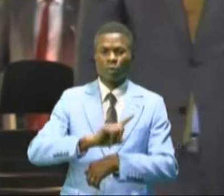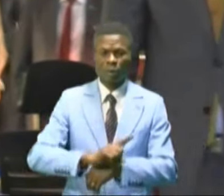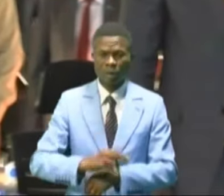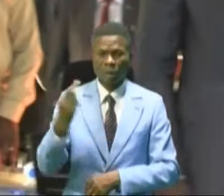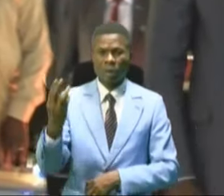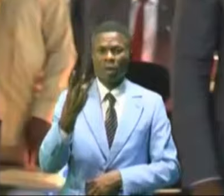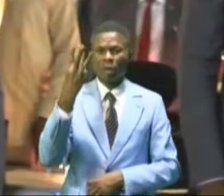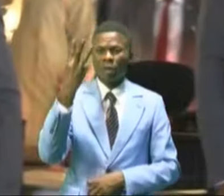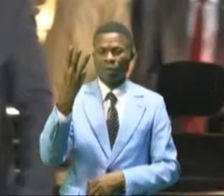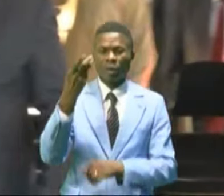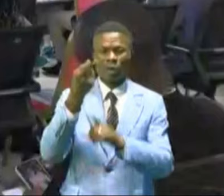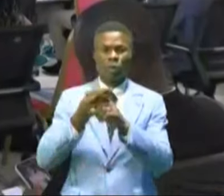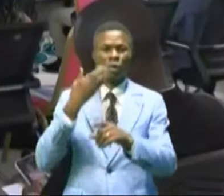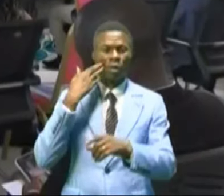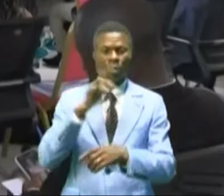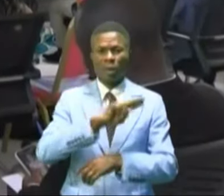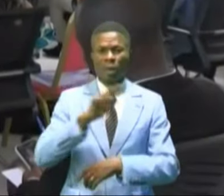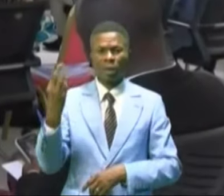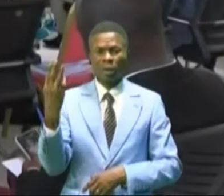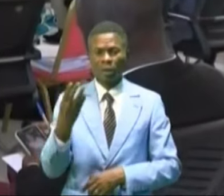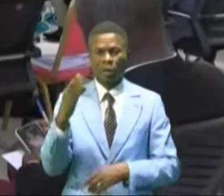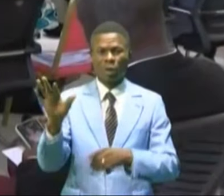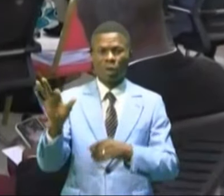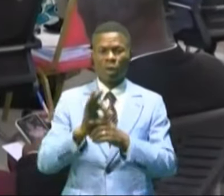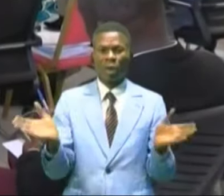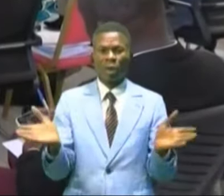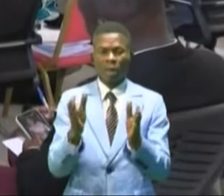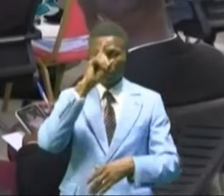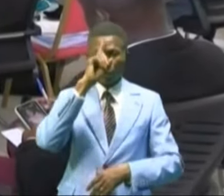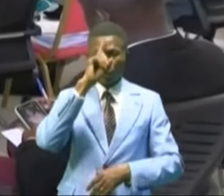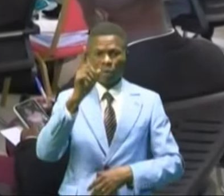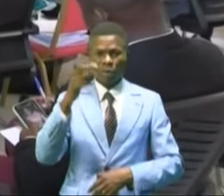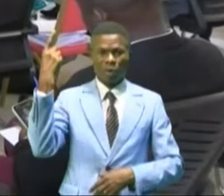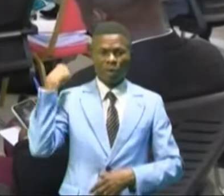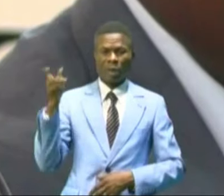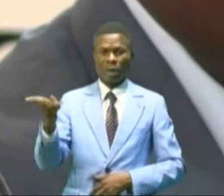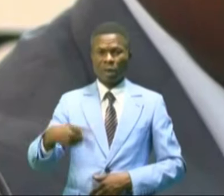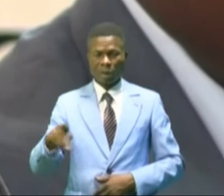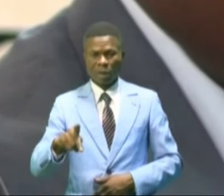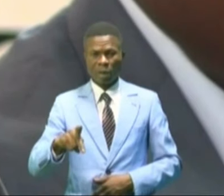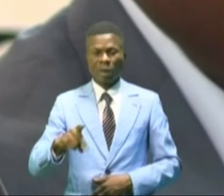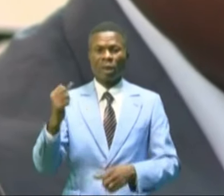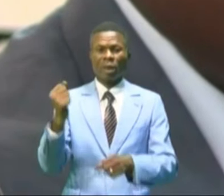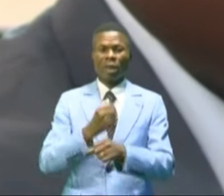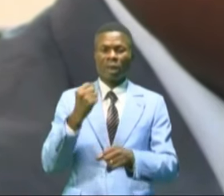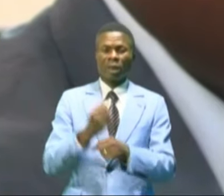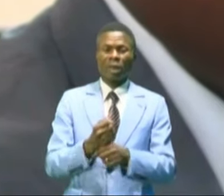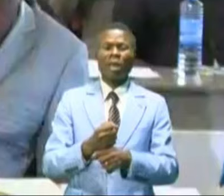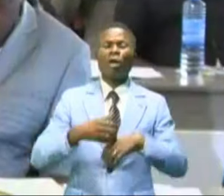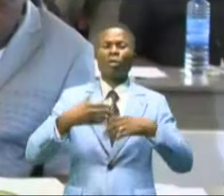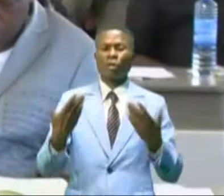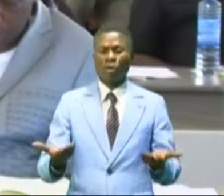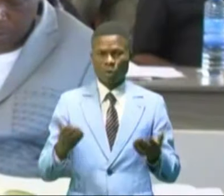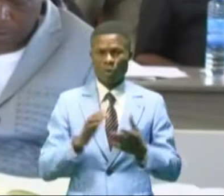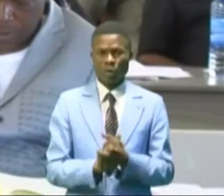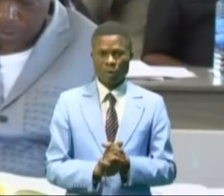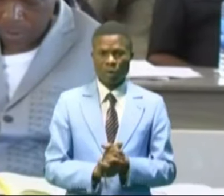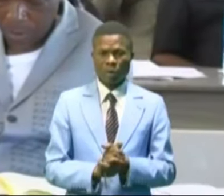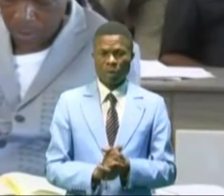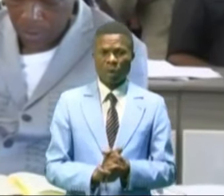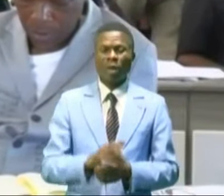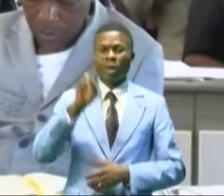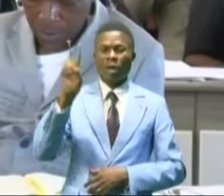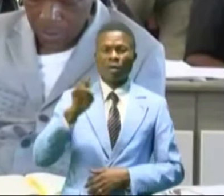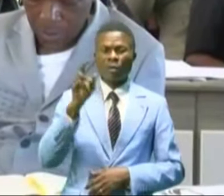plénières de l'Assemblée provinciale du Tanganyika, l'atelier des renforcements de capacité des députés provinciaux sur leur mission régalienne touche à sa fin l'après-midi de ce